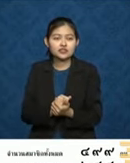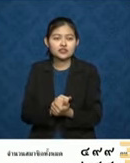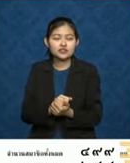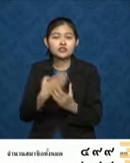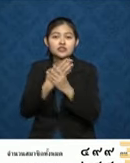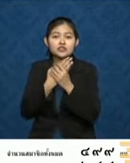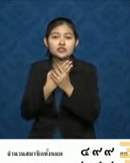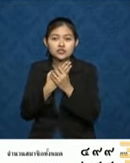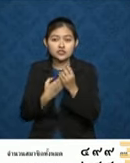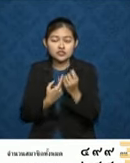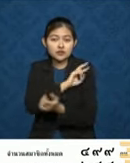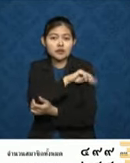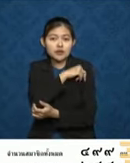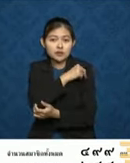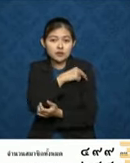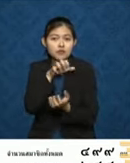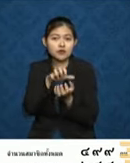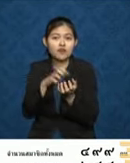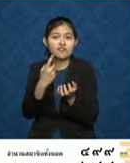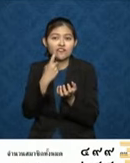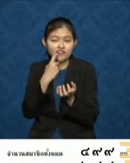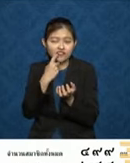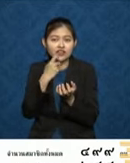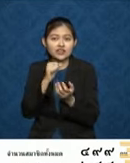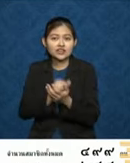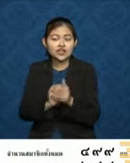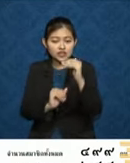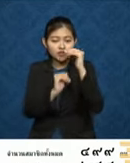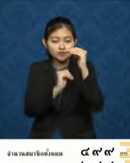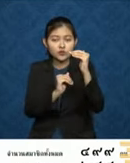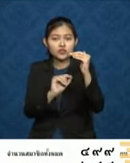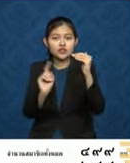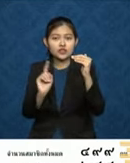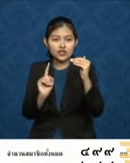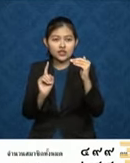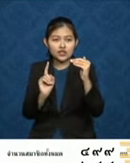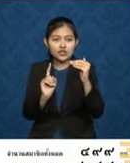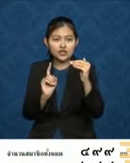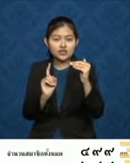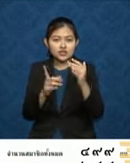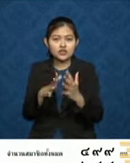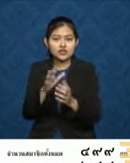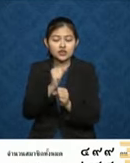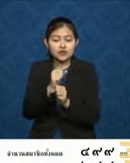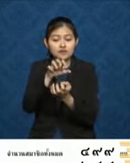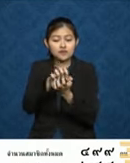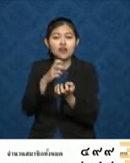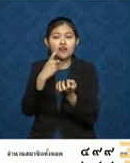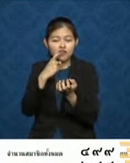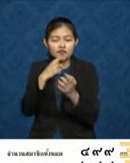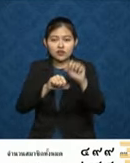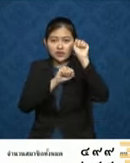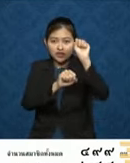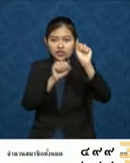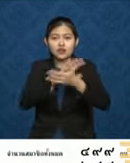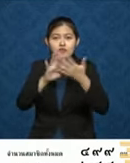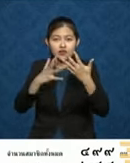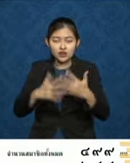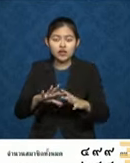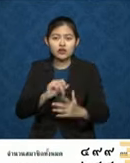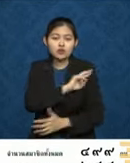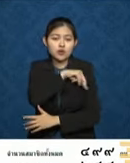ธันแพทย์ได้มีการกำหนดการบริการtentเป็นที่เรียบร้อยแล้วมีตัวอย่างของคณะทันแพทย์